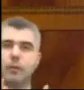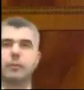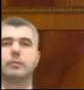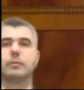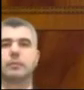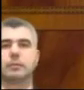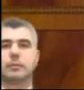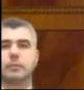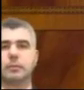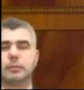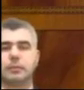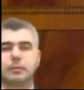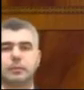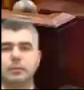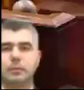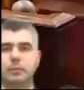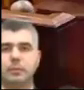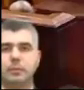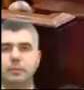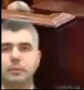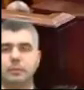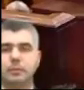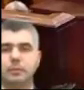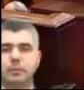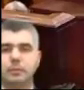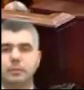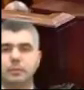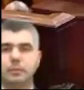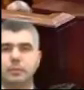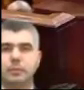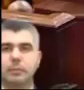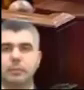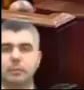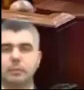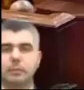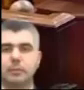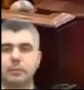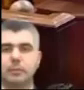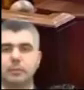الأراضي من خلال الاستثمارات،